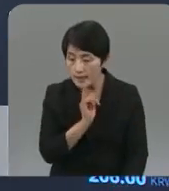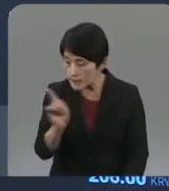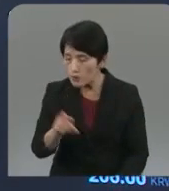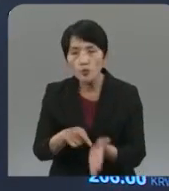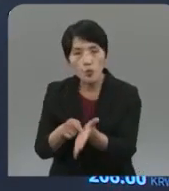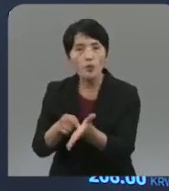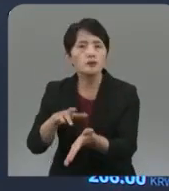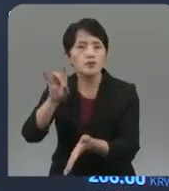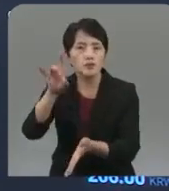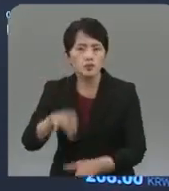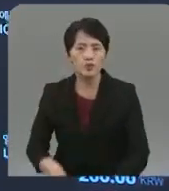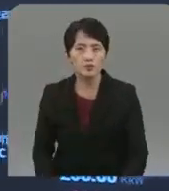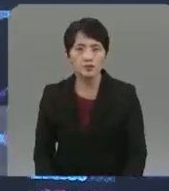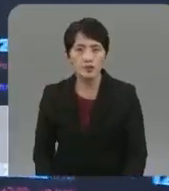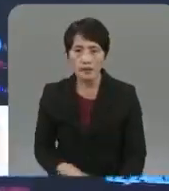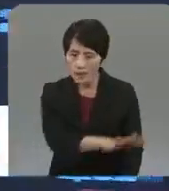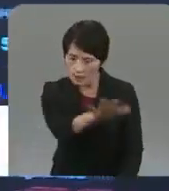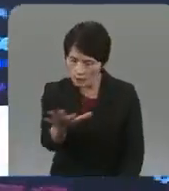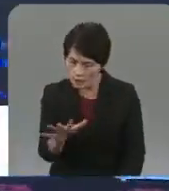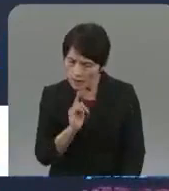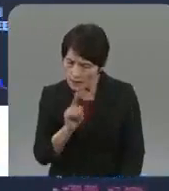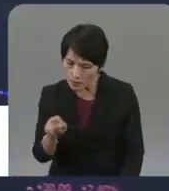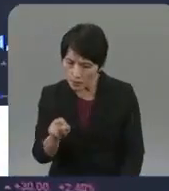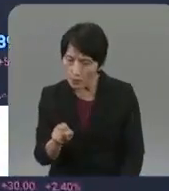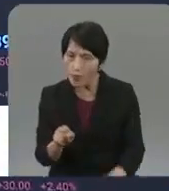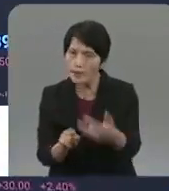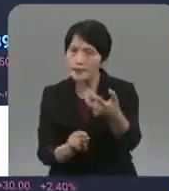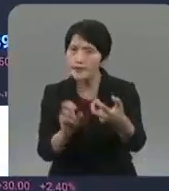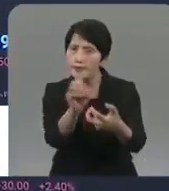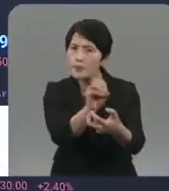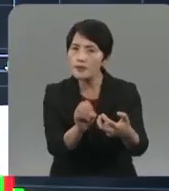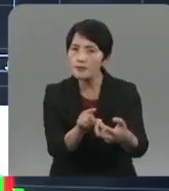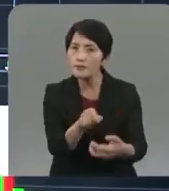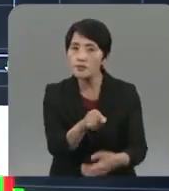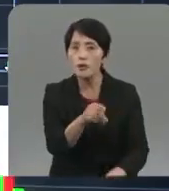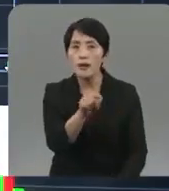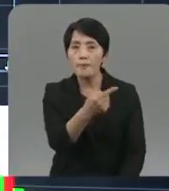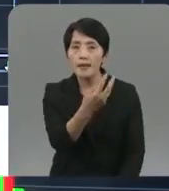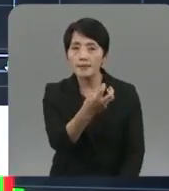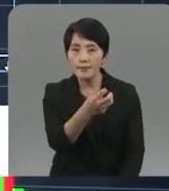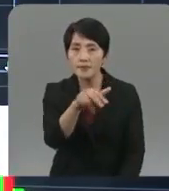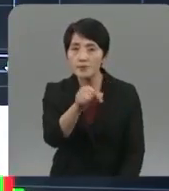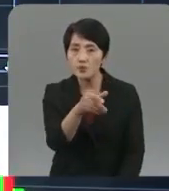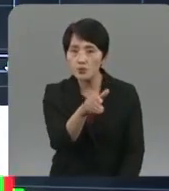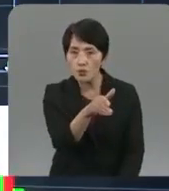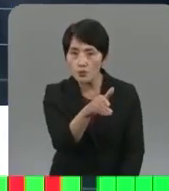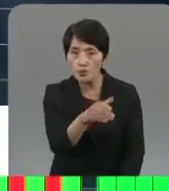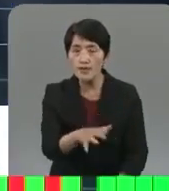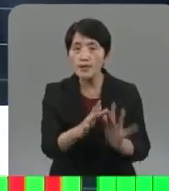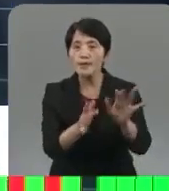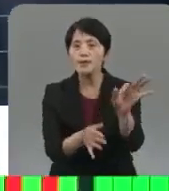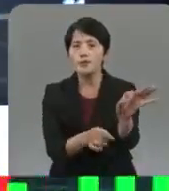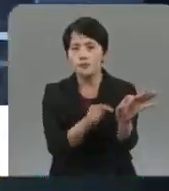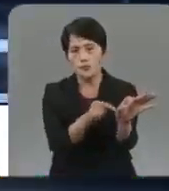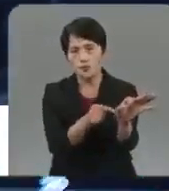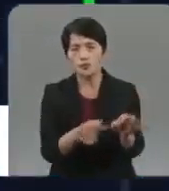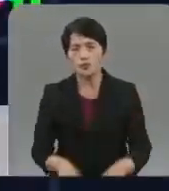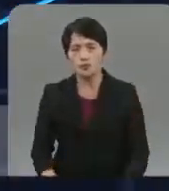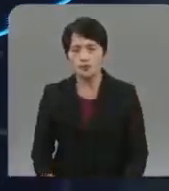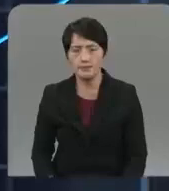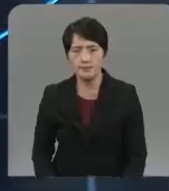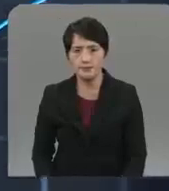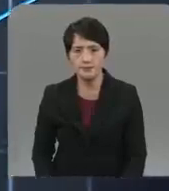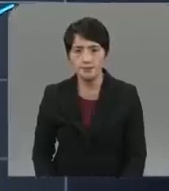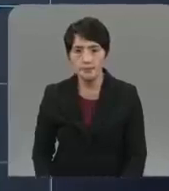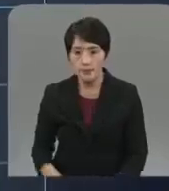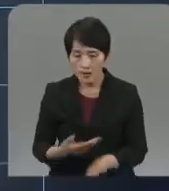за рубежом вошли в список обязательных для декларирования 70% указанной суммы или 133